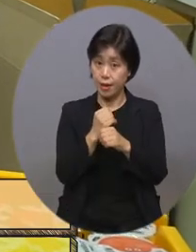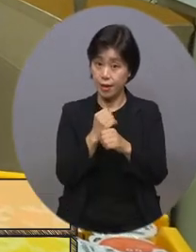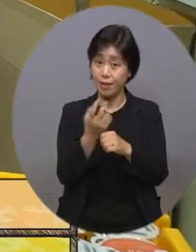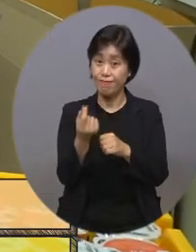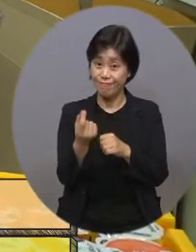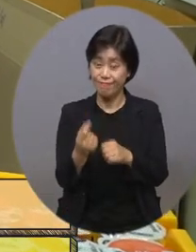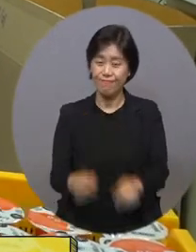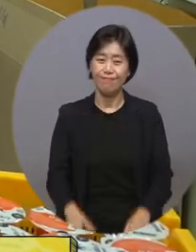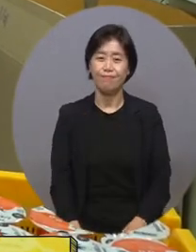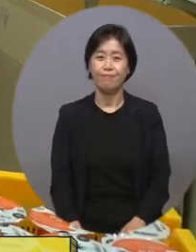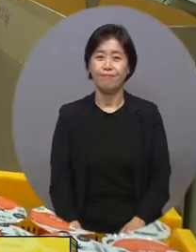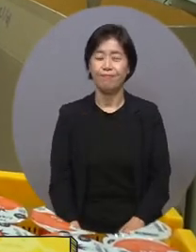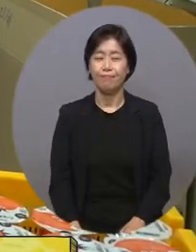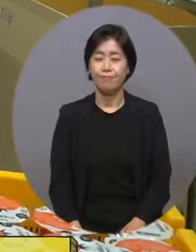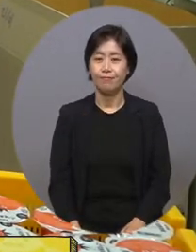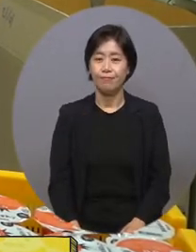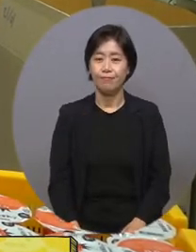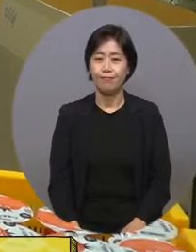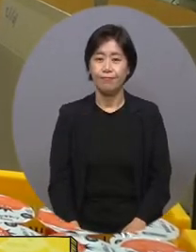네.